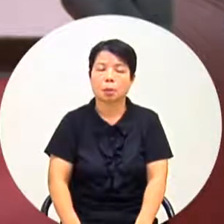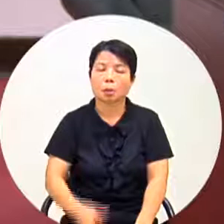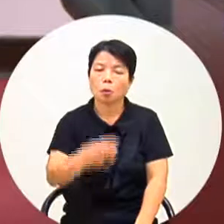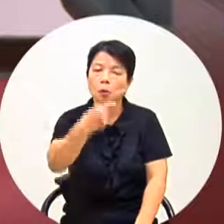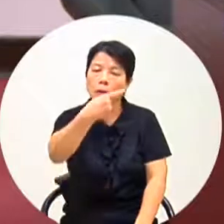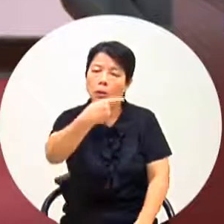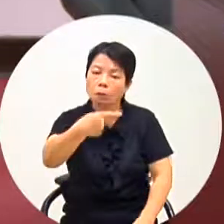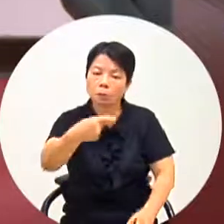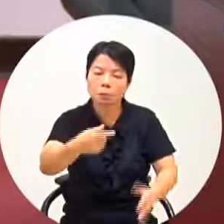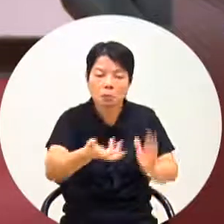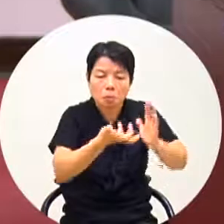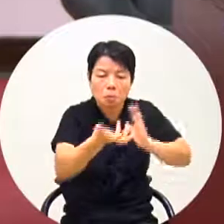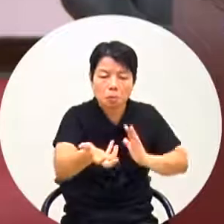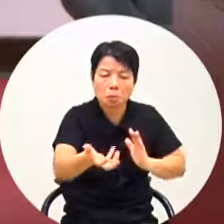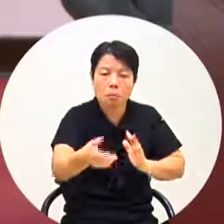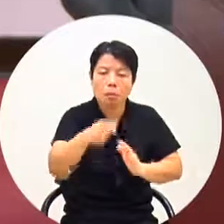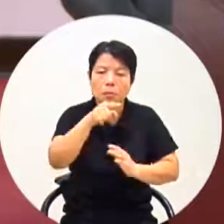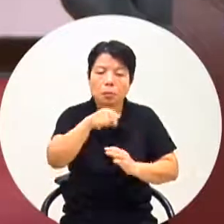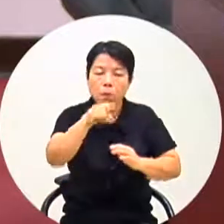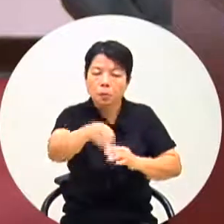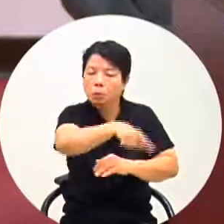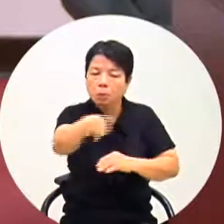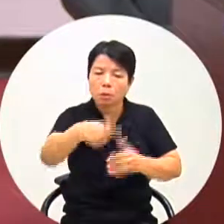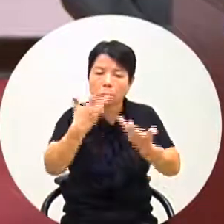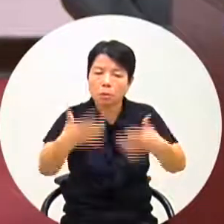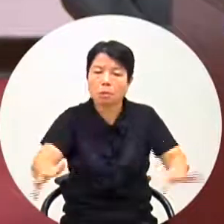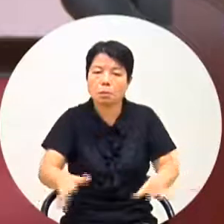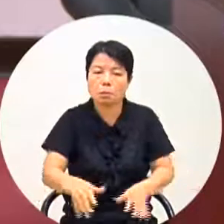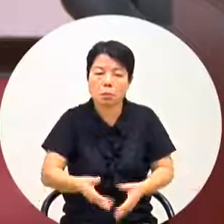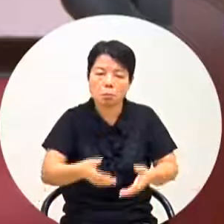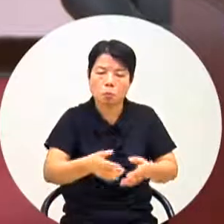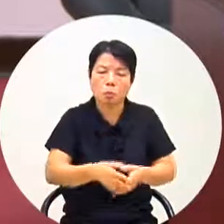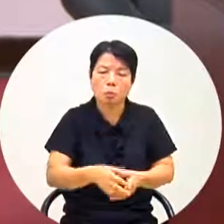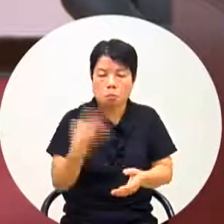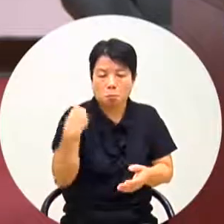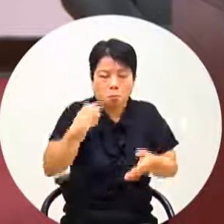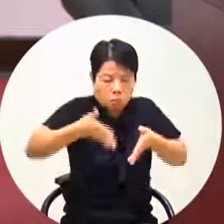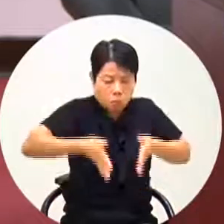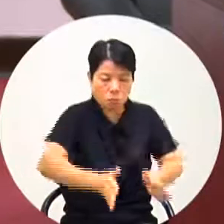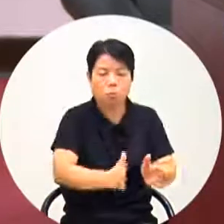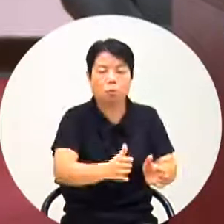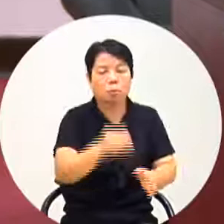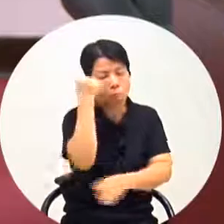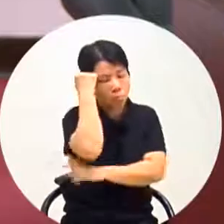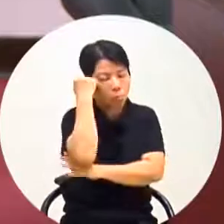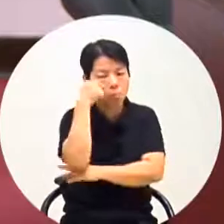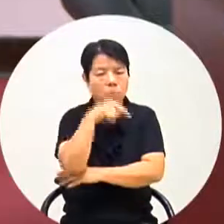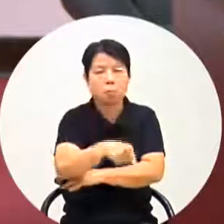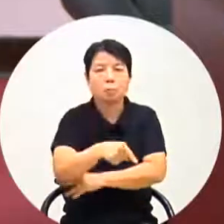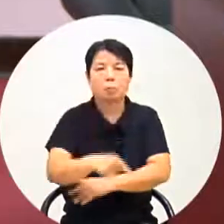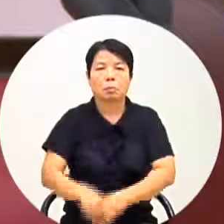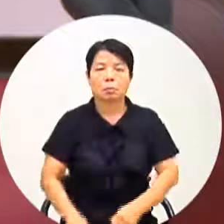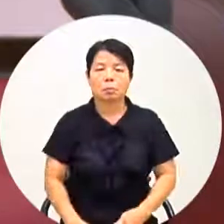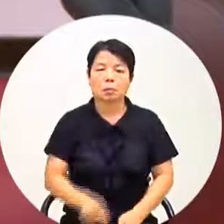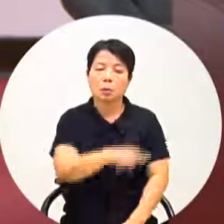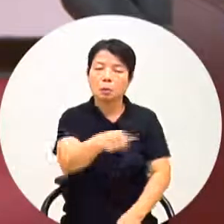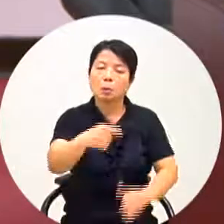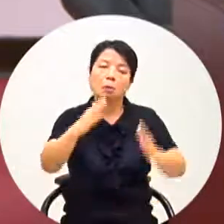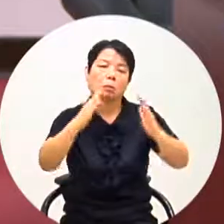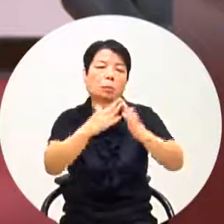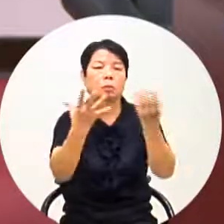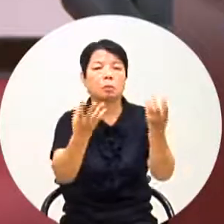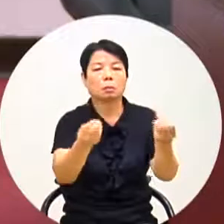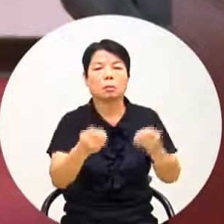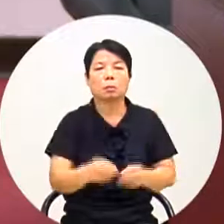哦，那这一些有很多的土生土长的住在这里的人，他没有房子，没有土